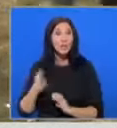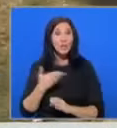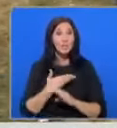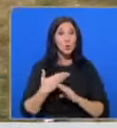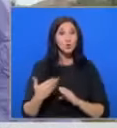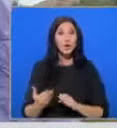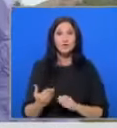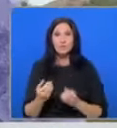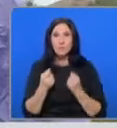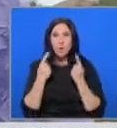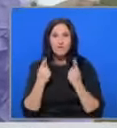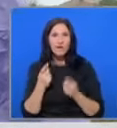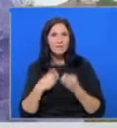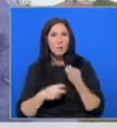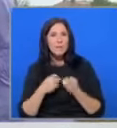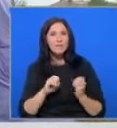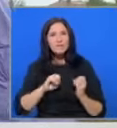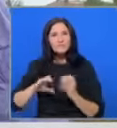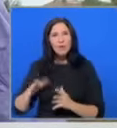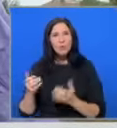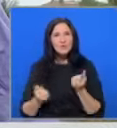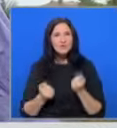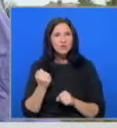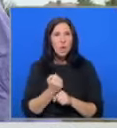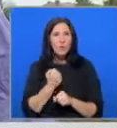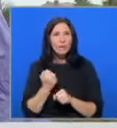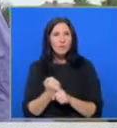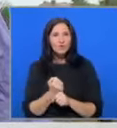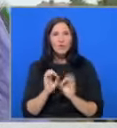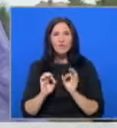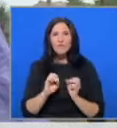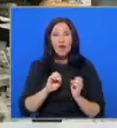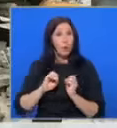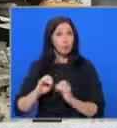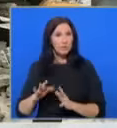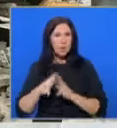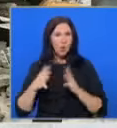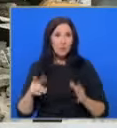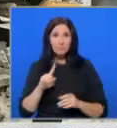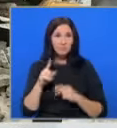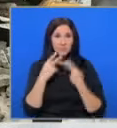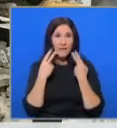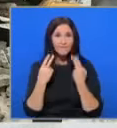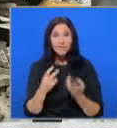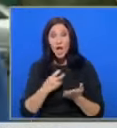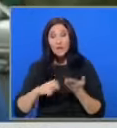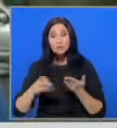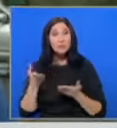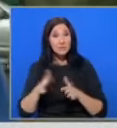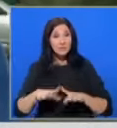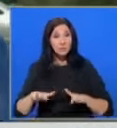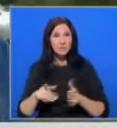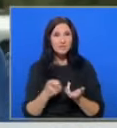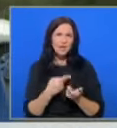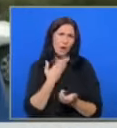продължават да изникват. Проблема с сметоизвозването и с обработката на такива отпадъци е огромен. И не се вижда изход от тази ситуация.